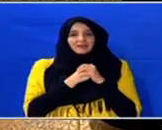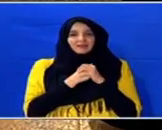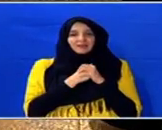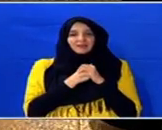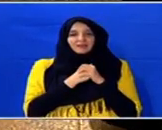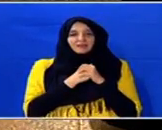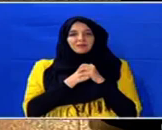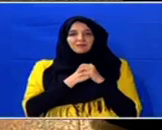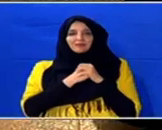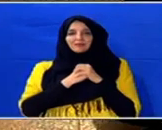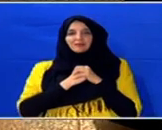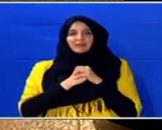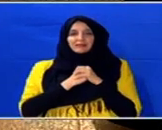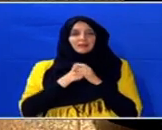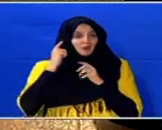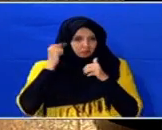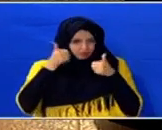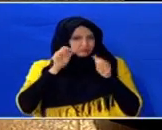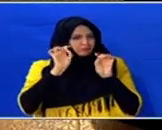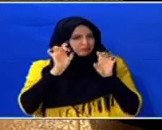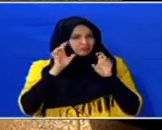تسمع فيها؟ نسمع فيك ما شاء الله.